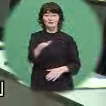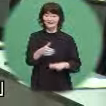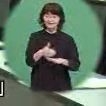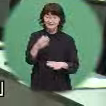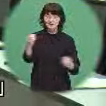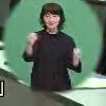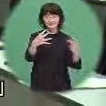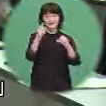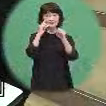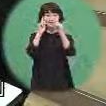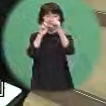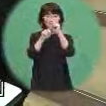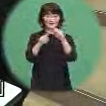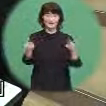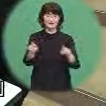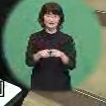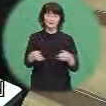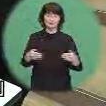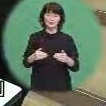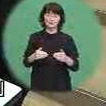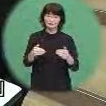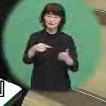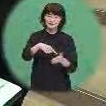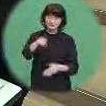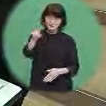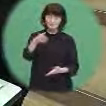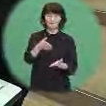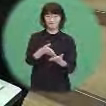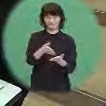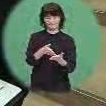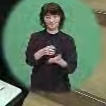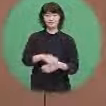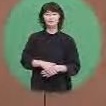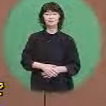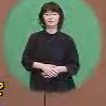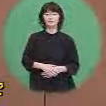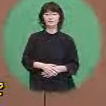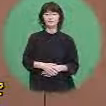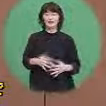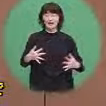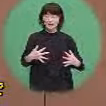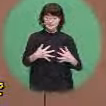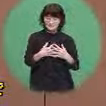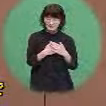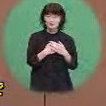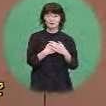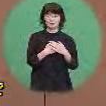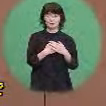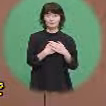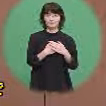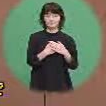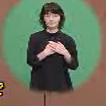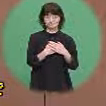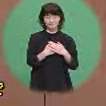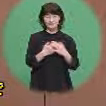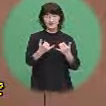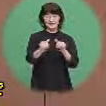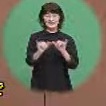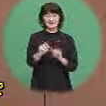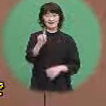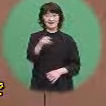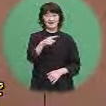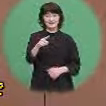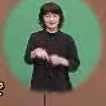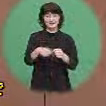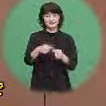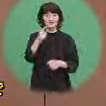れるよう一緒に進めましょうと訓しました身が引き締まる思いですしこれから社会人